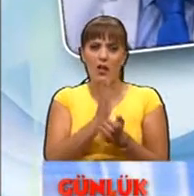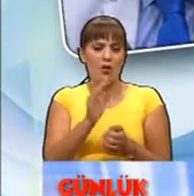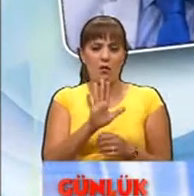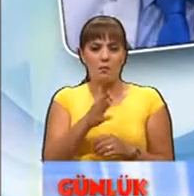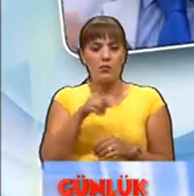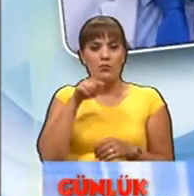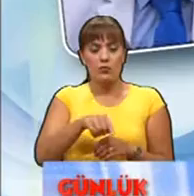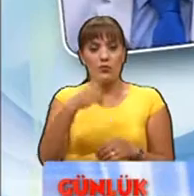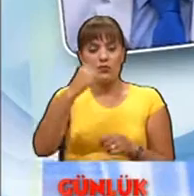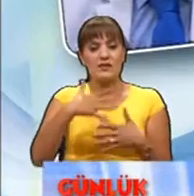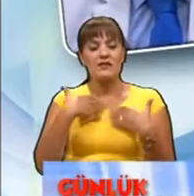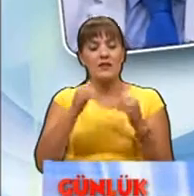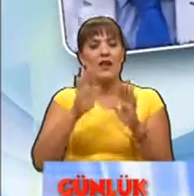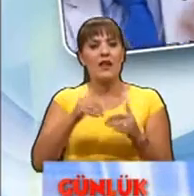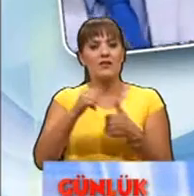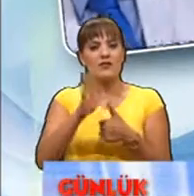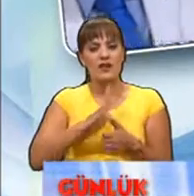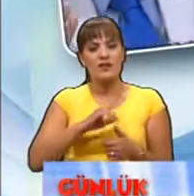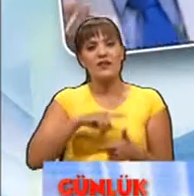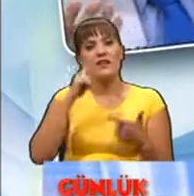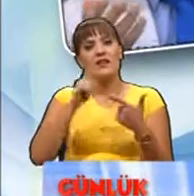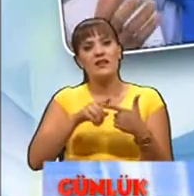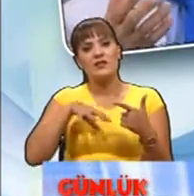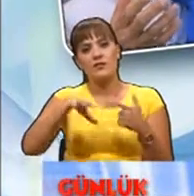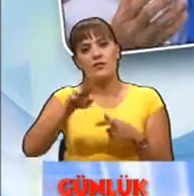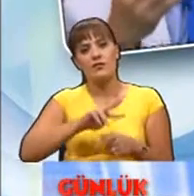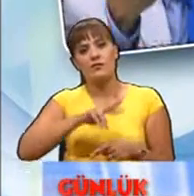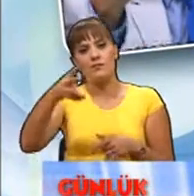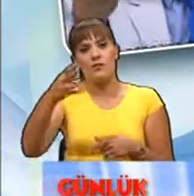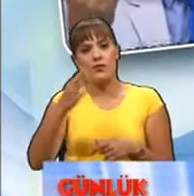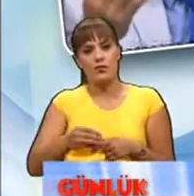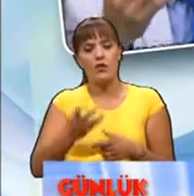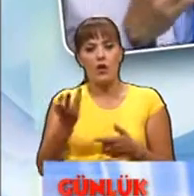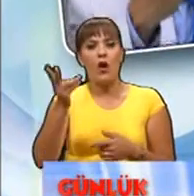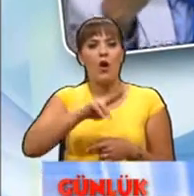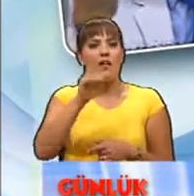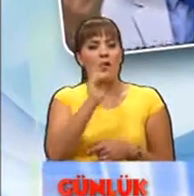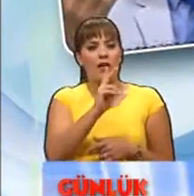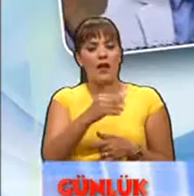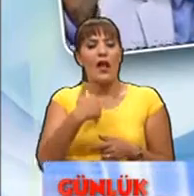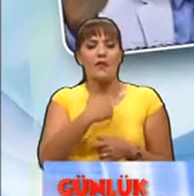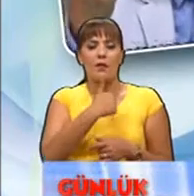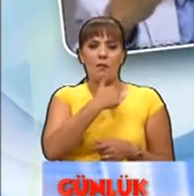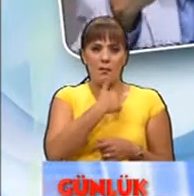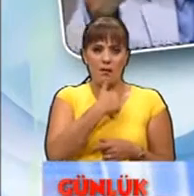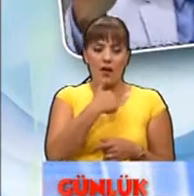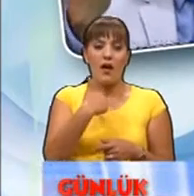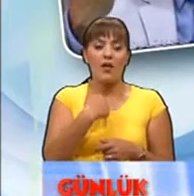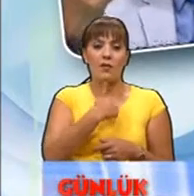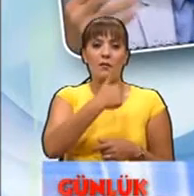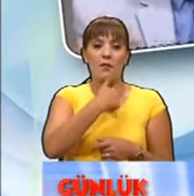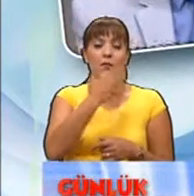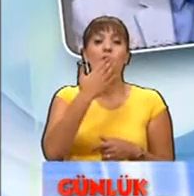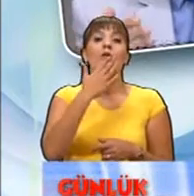olabilir. Hı hı. Bu takdirde sağ kalan eş var, ikinci zümreye. İkinci zümreye geçiyor. Yani ölenin ana babası. Ana